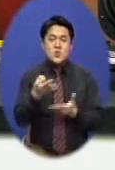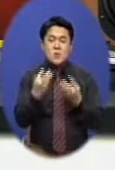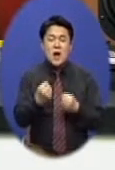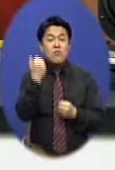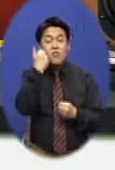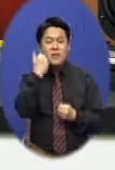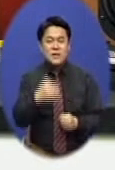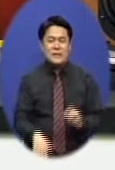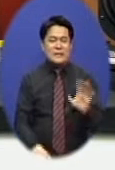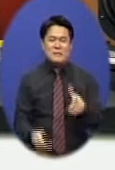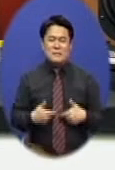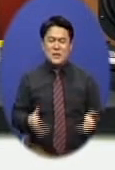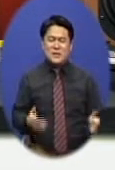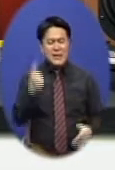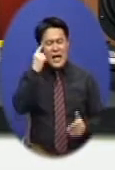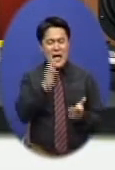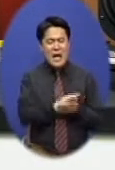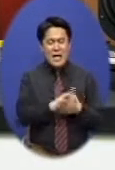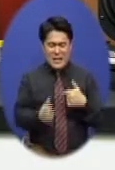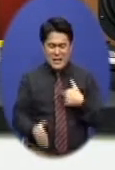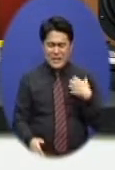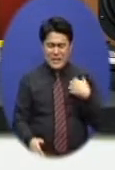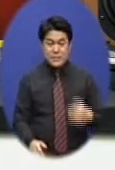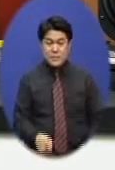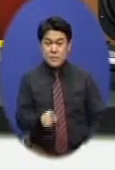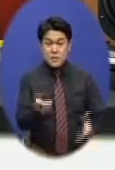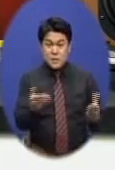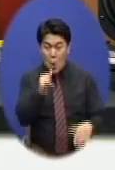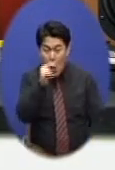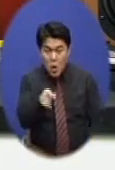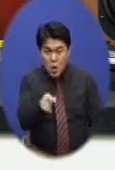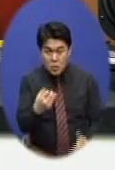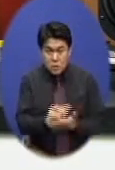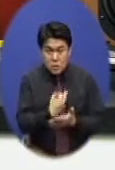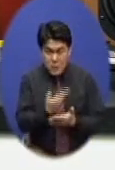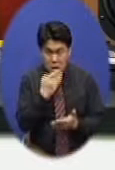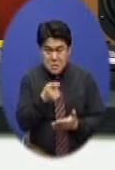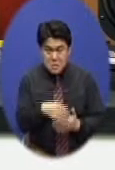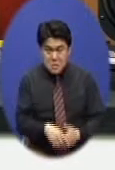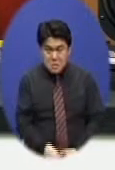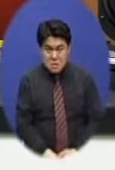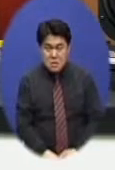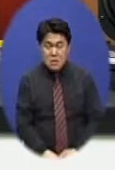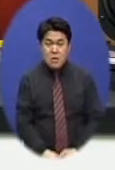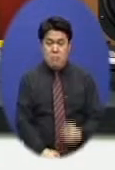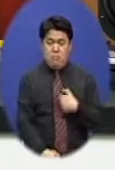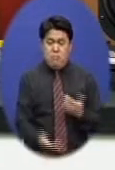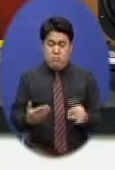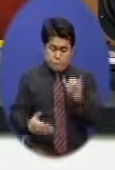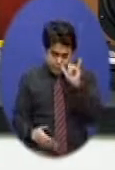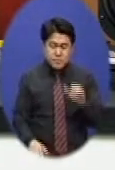제가 이제 조금씩 저거 하니까. 네. 아버님이 지금도 그러면은 용돈 버시는 무슨 소일거리를 하시는 거예요? 예,